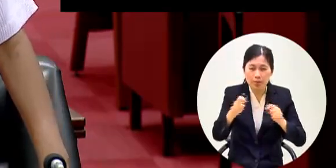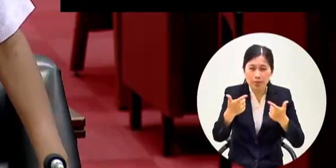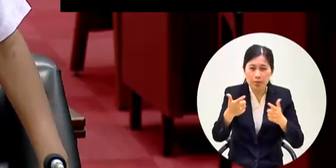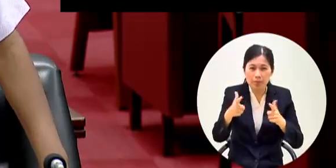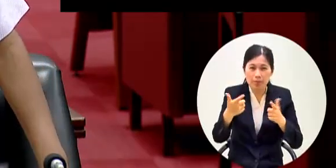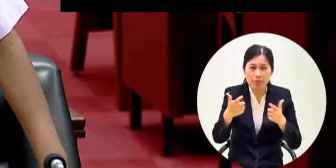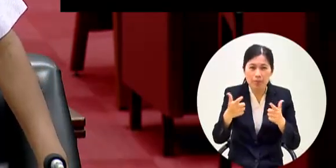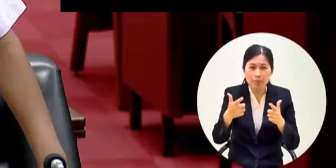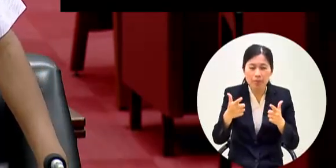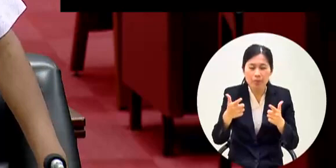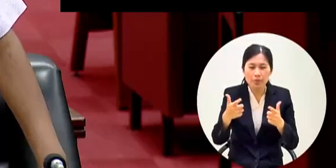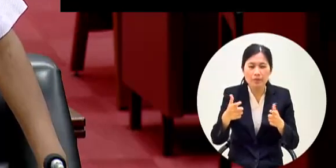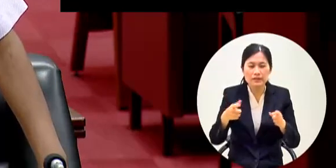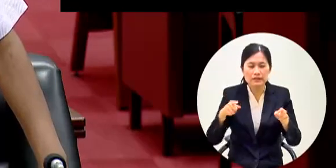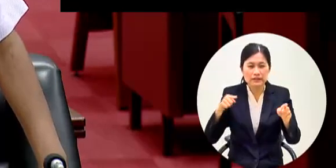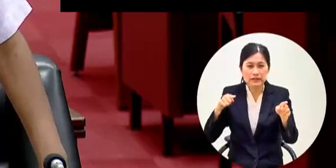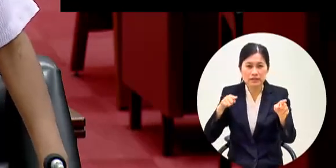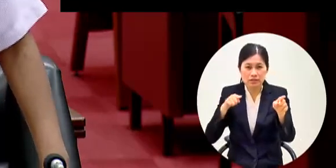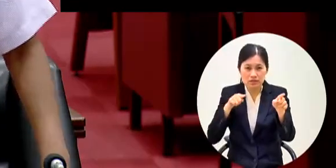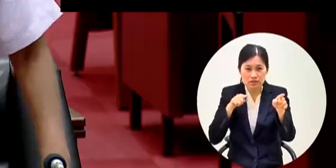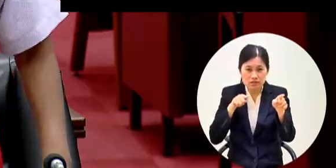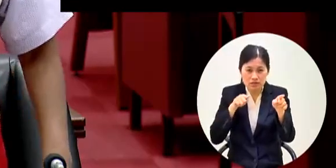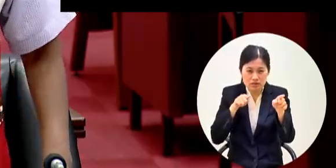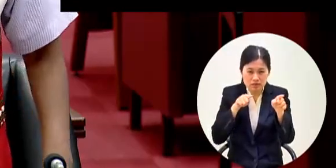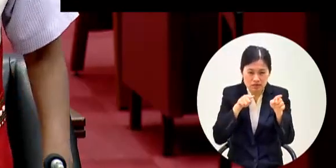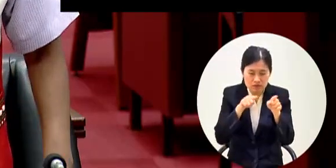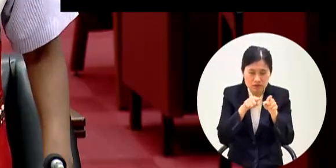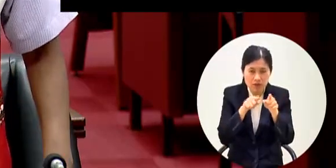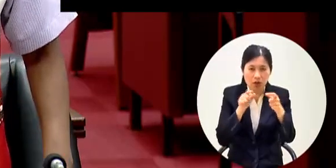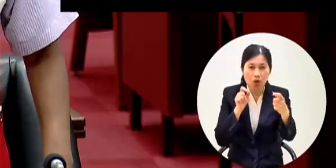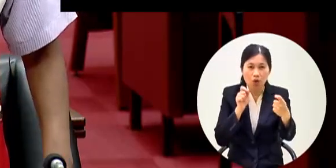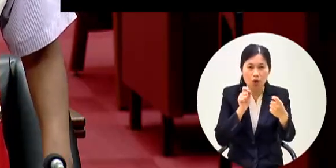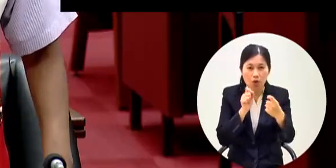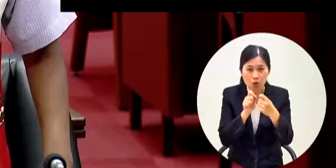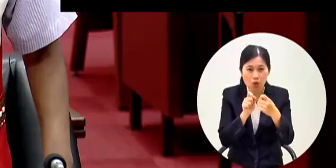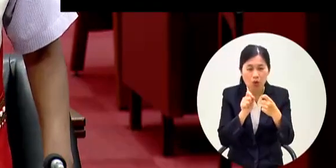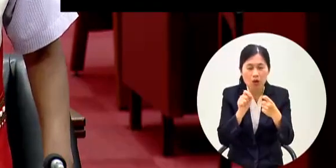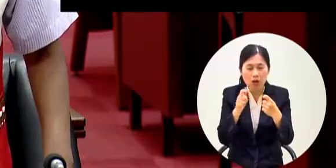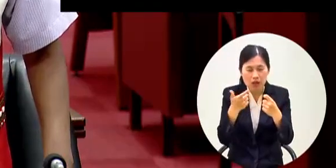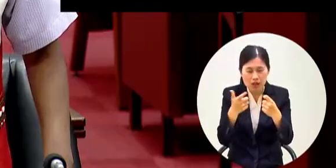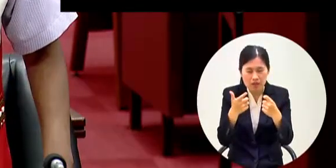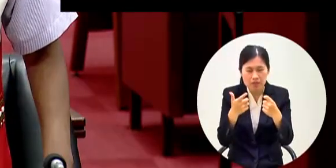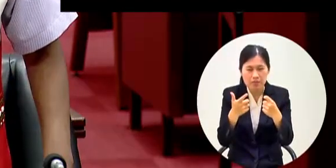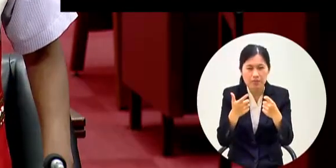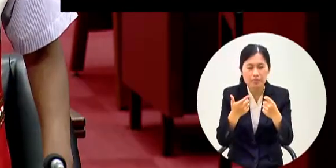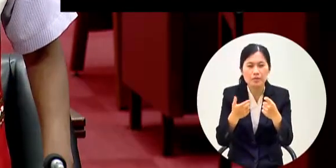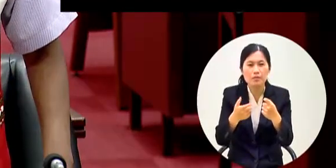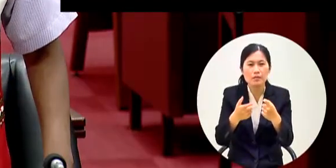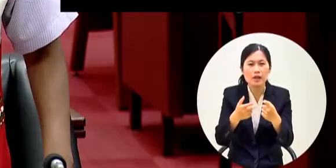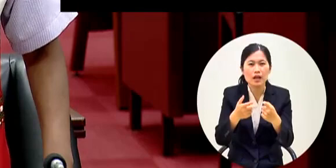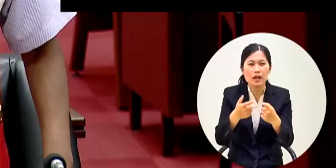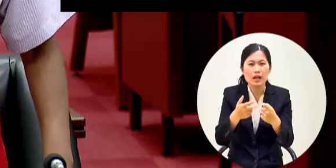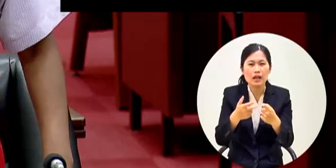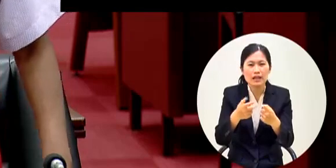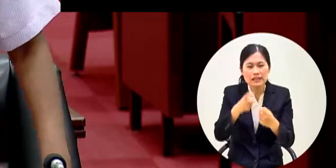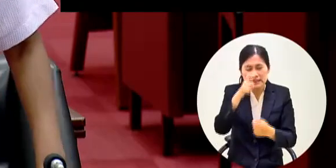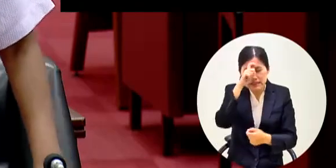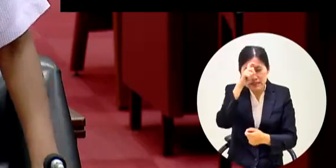把城乡距离要拉近，最少